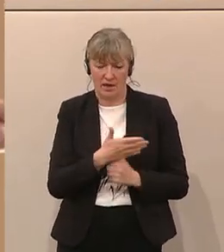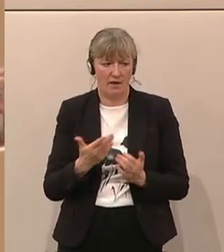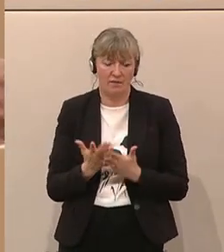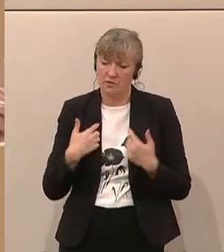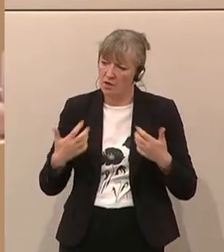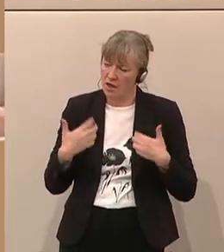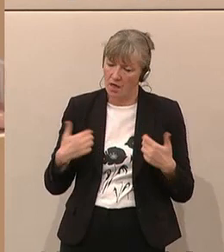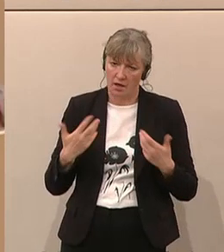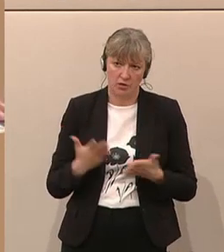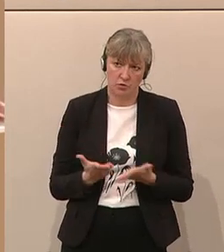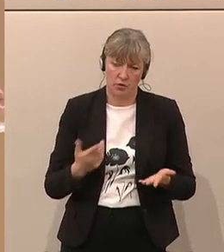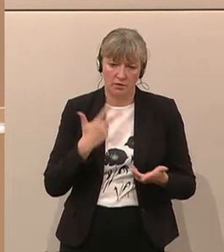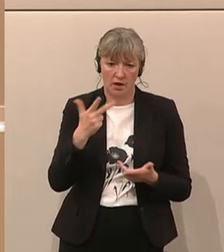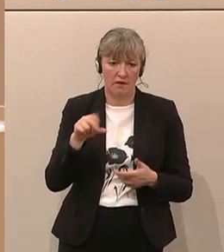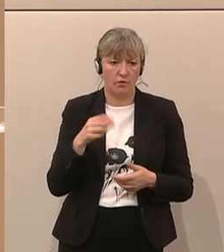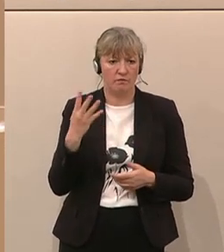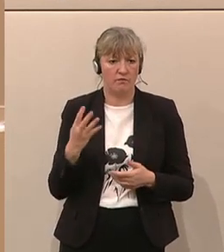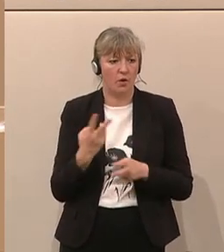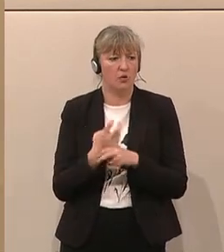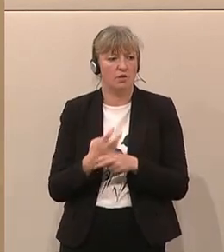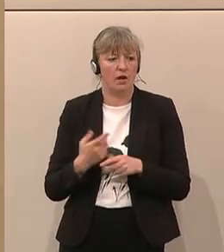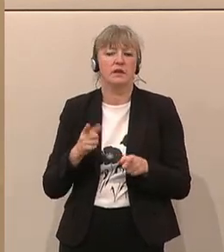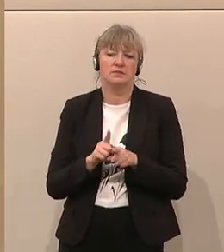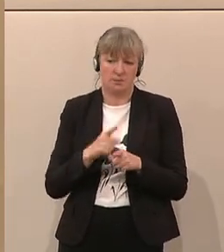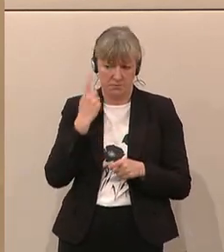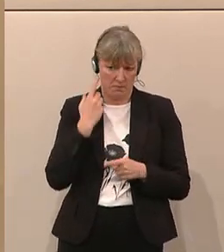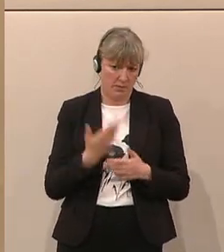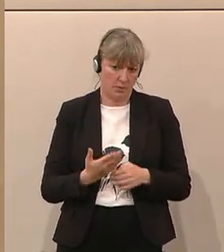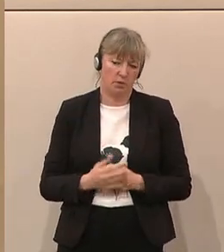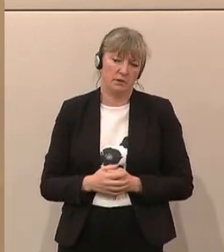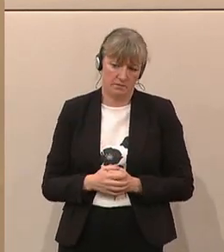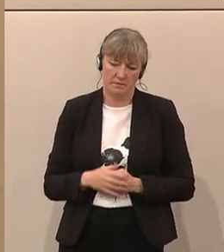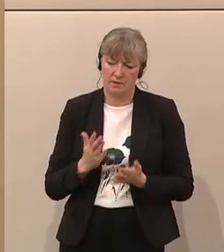bin ich nicht alleine. 3 von 4 Österreicherinnen sehen das genauso.